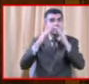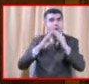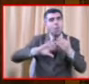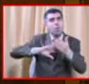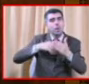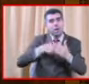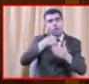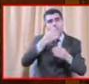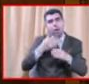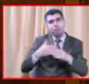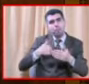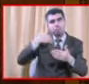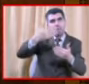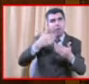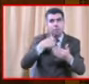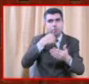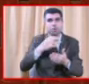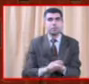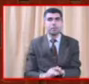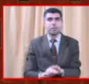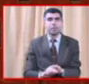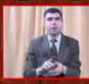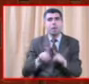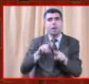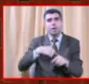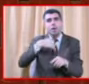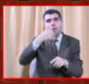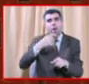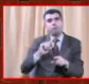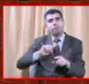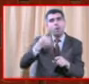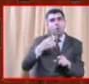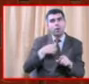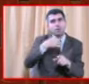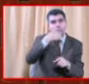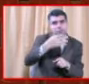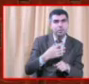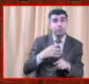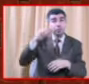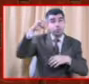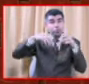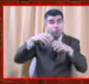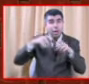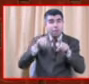بعد. اللي بغيت نقول في البداية هو أن التساقطات ما كانتش